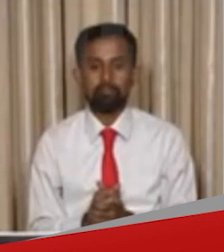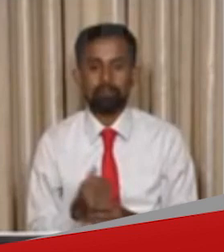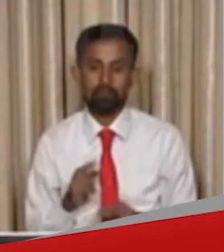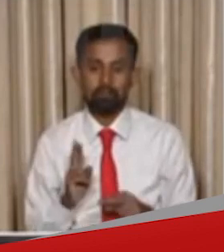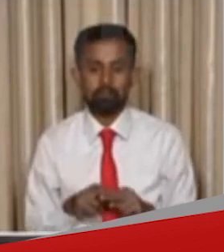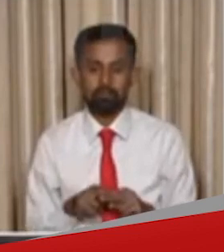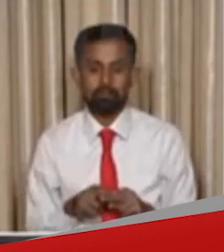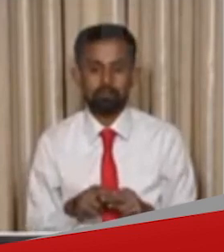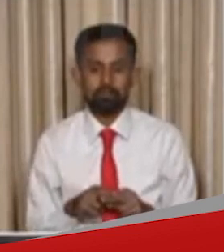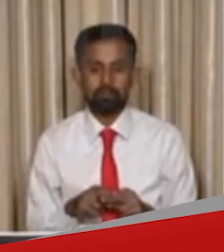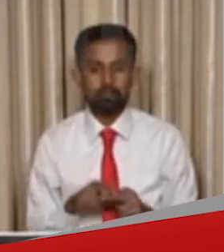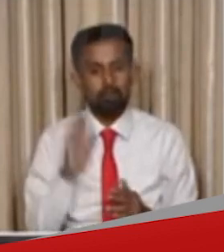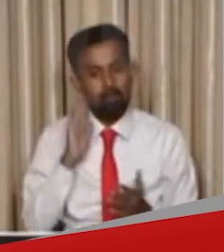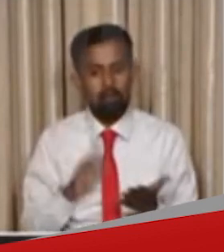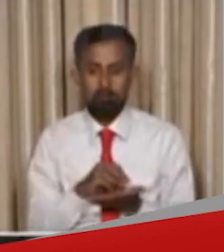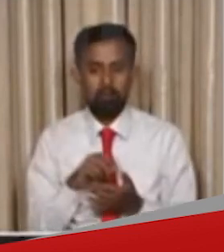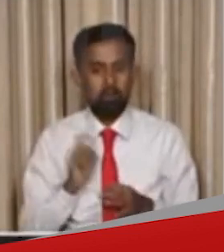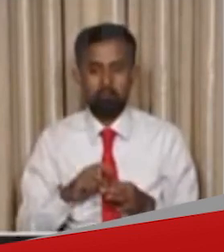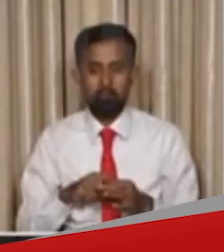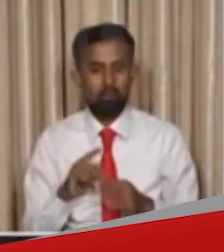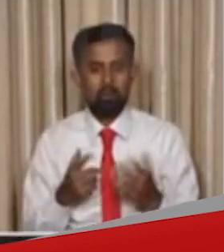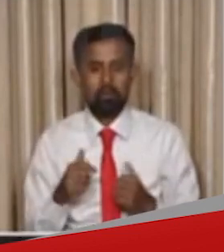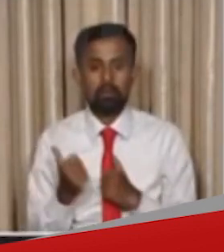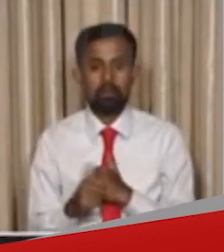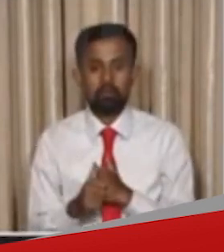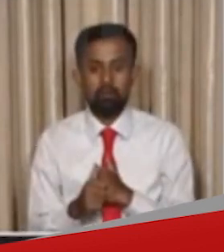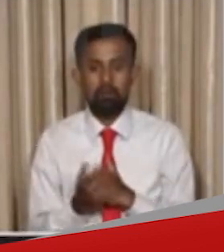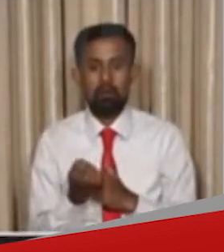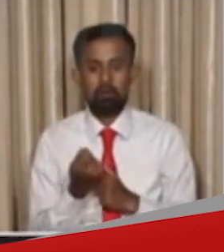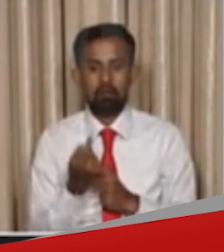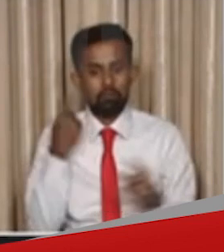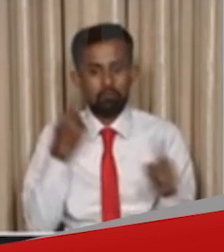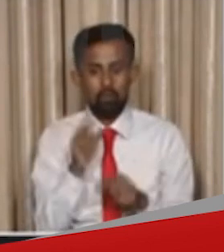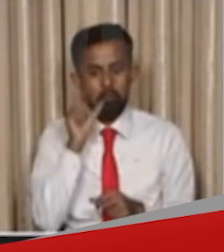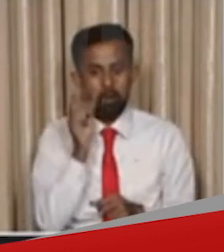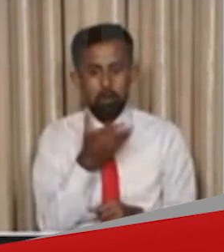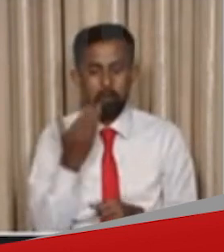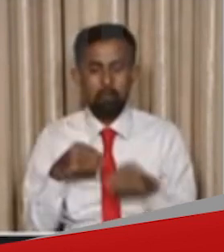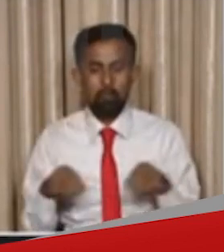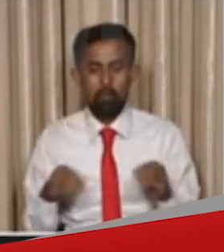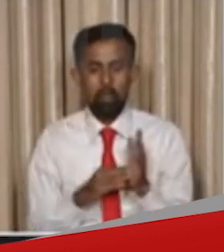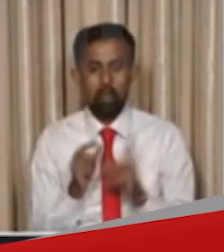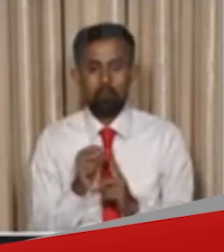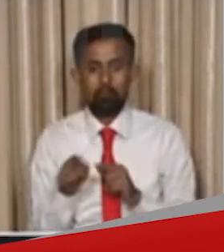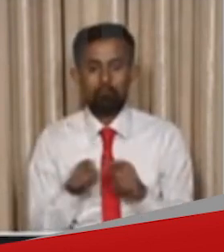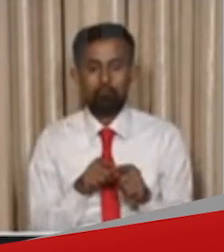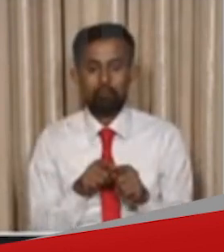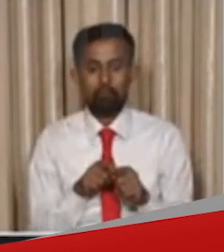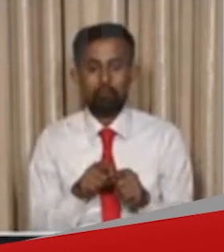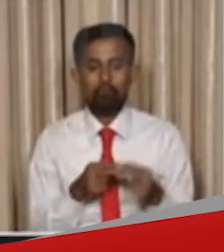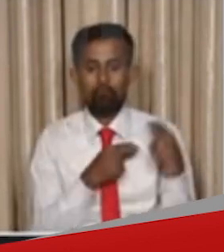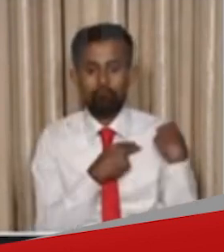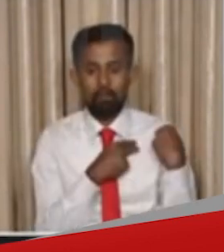මිත්‍රයා, කාබනික පොහොර ප්‍රශ්නය මංකතා කරේ නිෂ්පාදන ආර්ථිකයක් ගැන. ඔබතුමාට බලන්න පුළුවන් මම කෘෂිකර්ම අමාත්‍යවරයා හැටියට